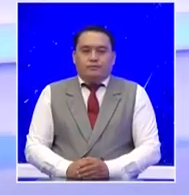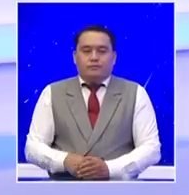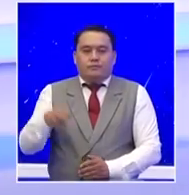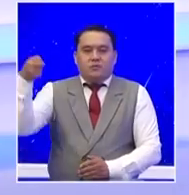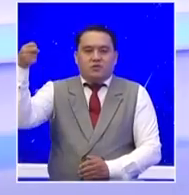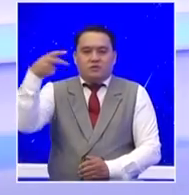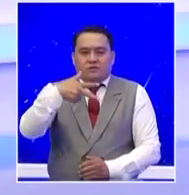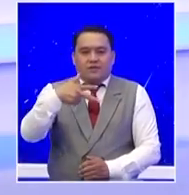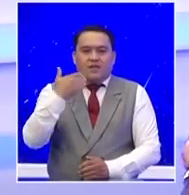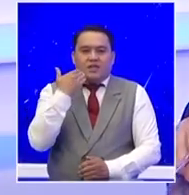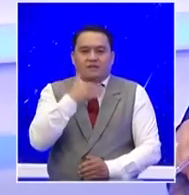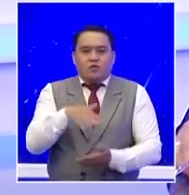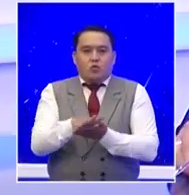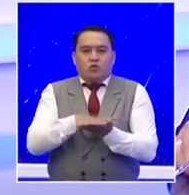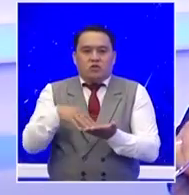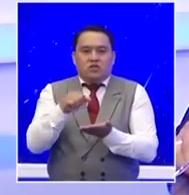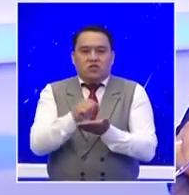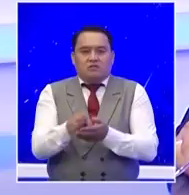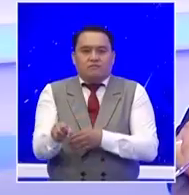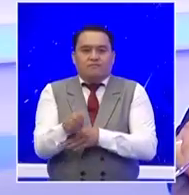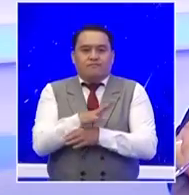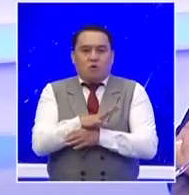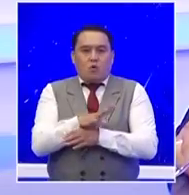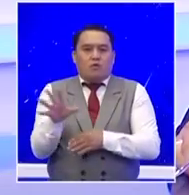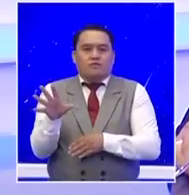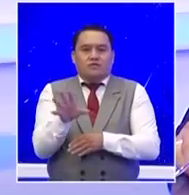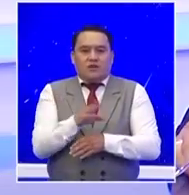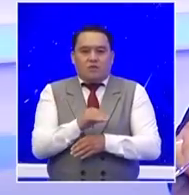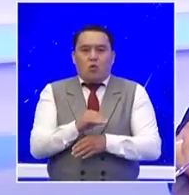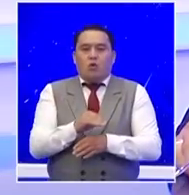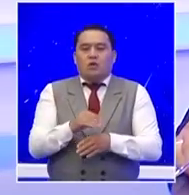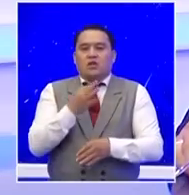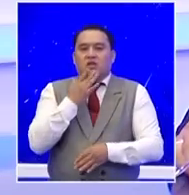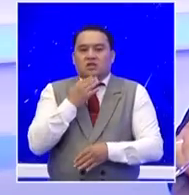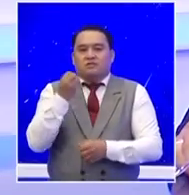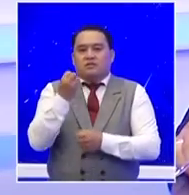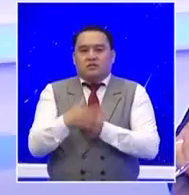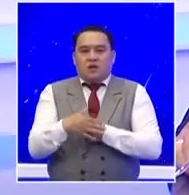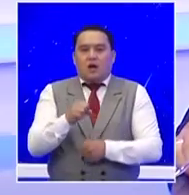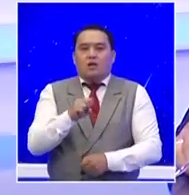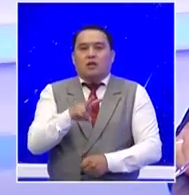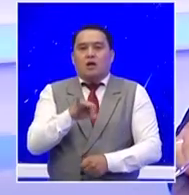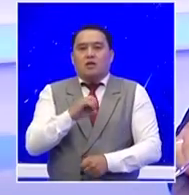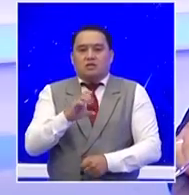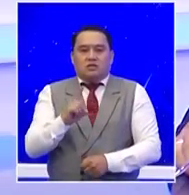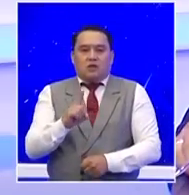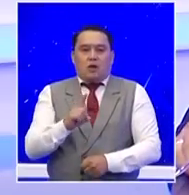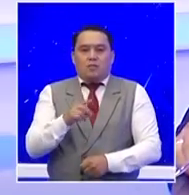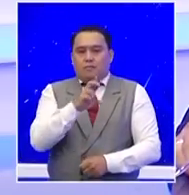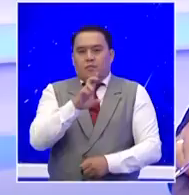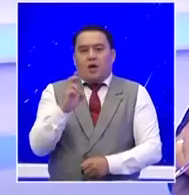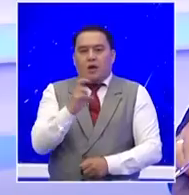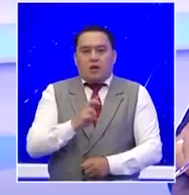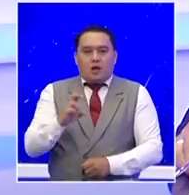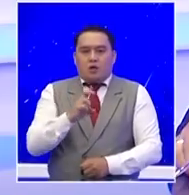Солнечный свет эффективно уничтожает коронавирус на поверхностях предметов, заявили в Национальном центре анализа и противодействия биологической